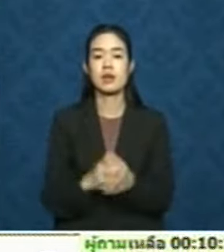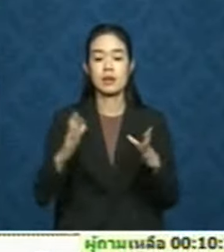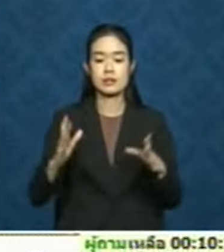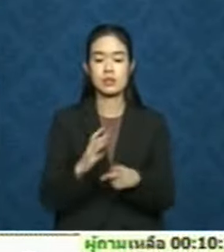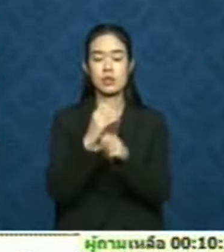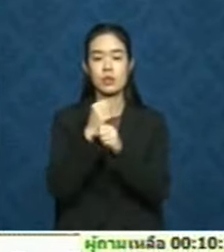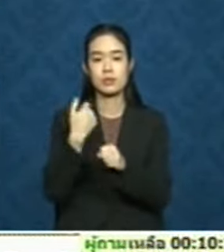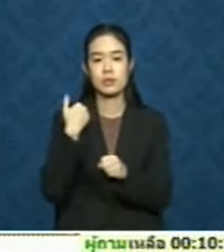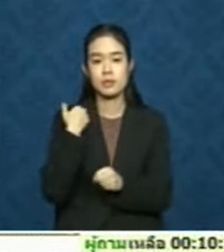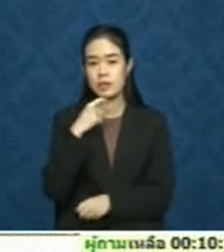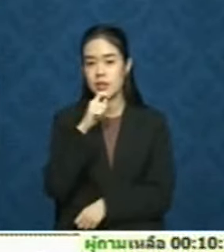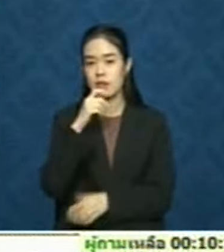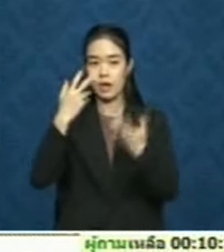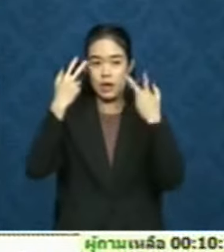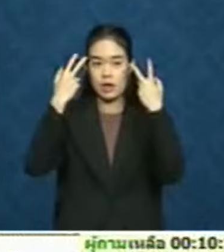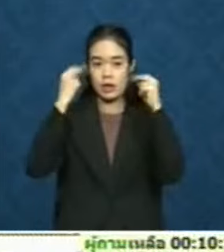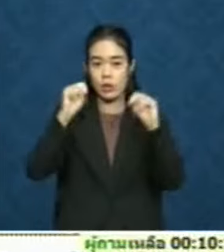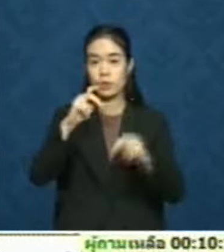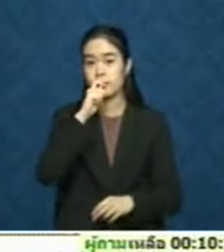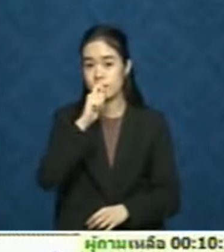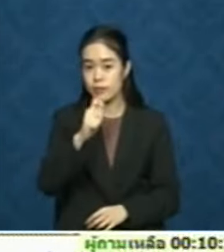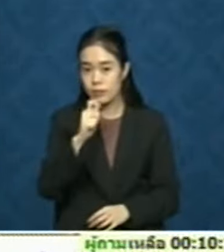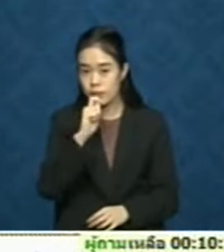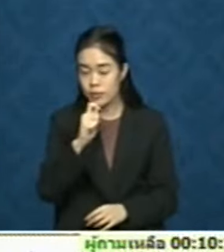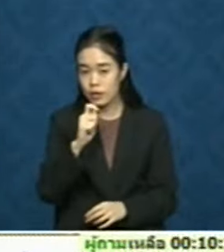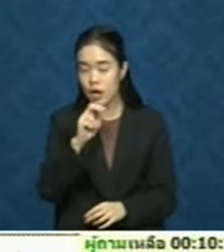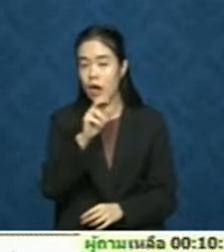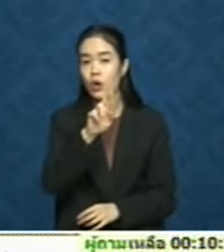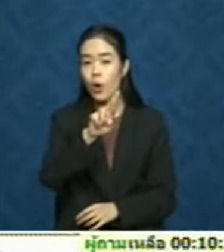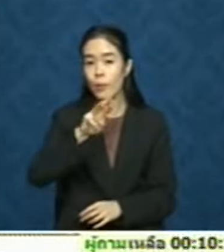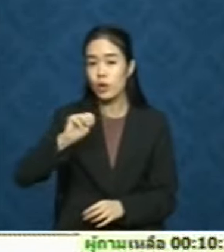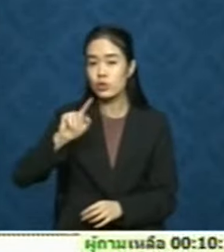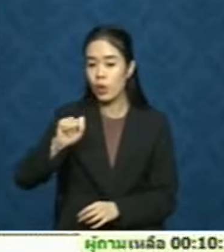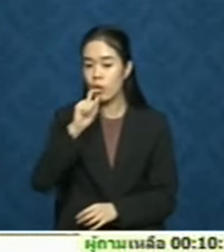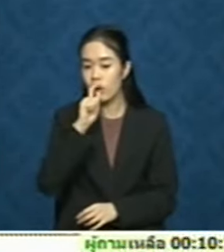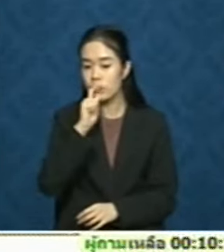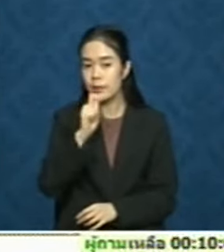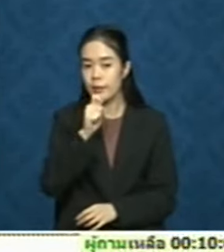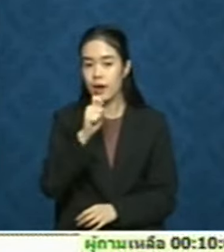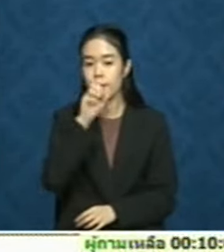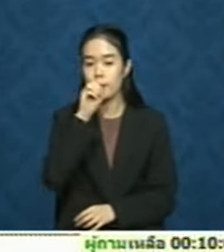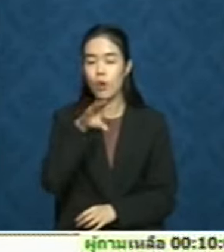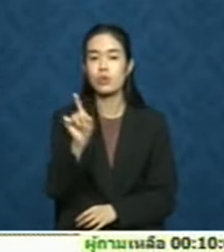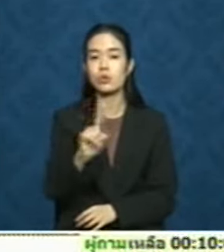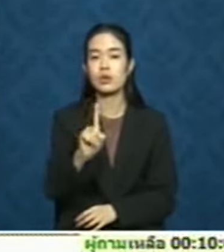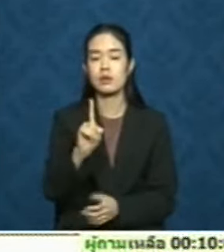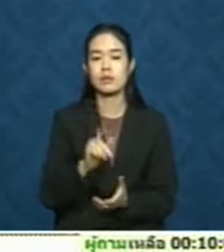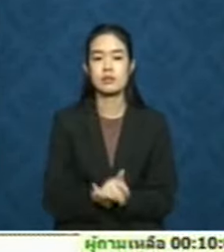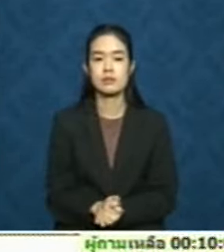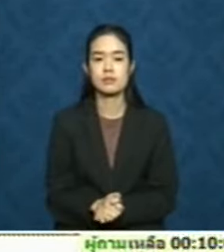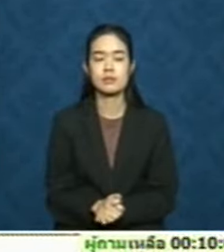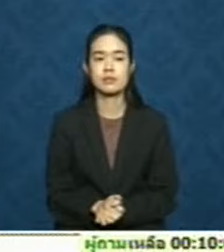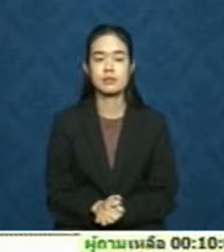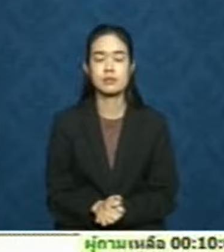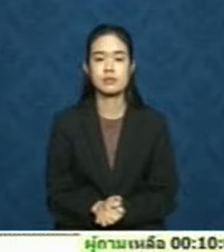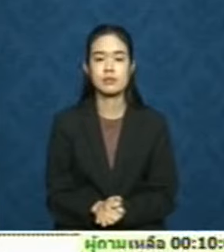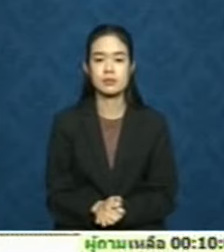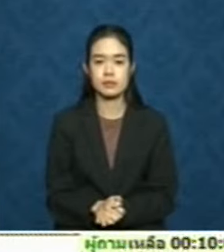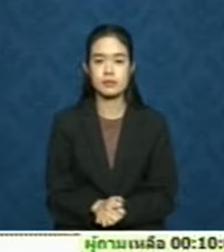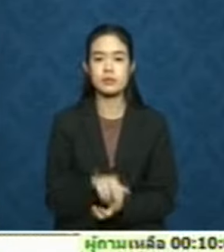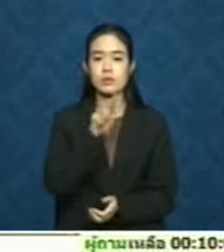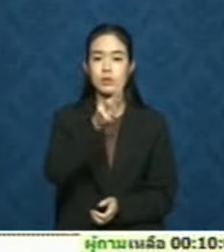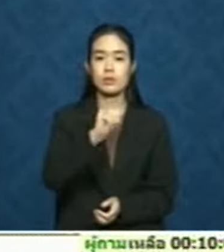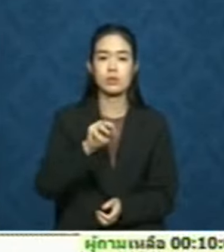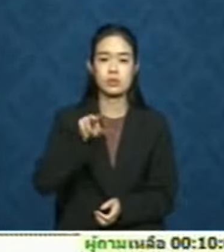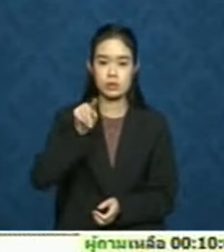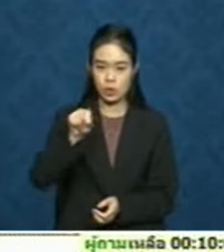ให้สัมภาษณ์งดรับนักศึกษาปีหนึ่งผลก็คืออะไรครับ สิ่งที่ท่านรัฐมนตรีสั่งไป